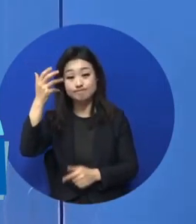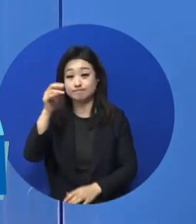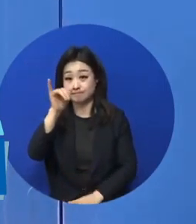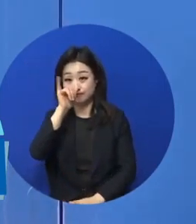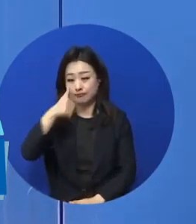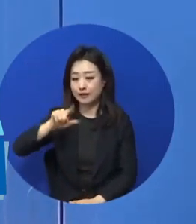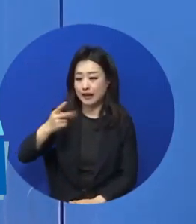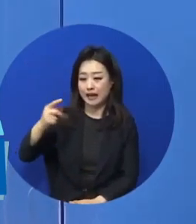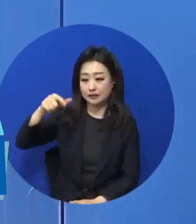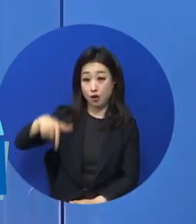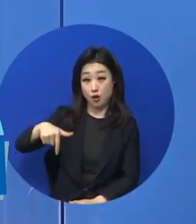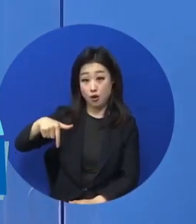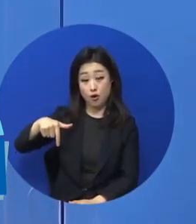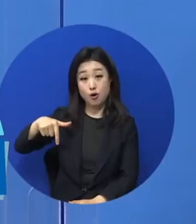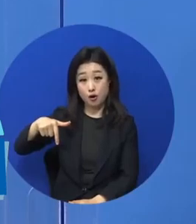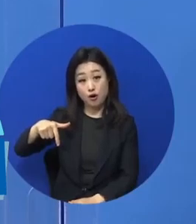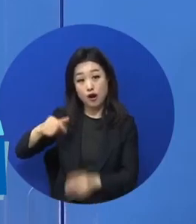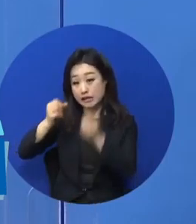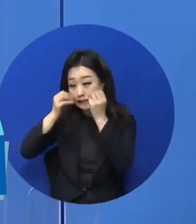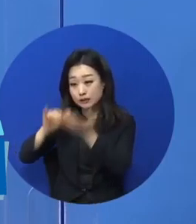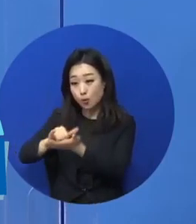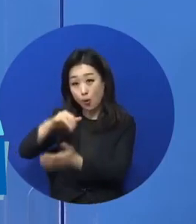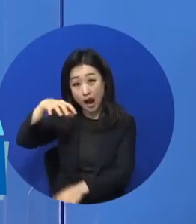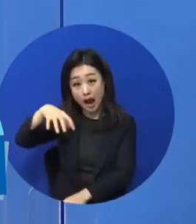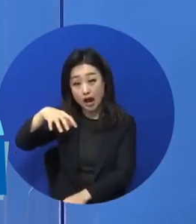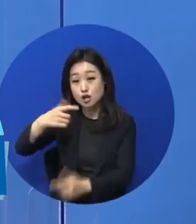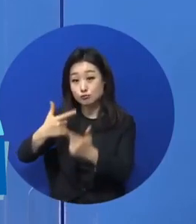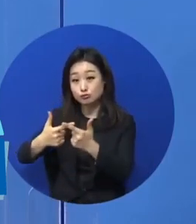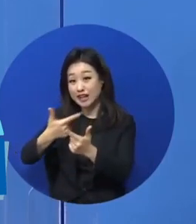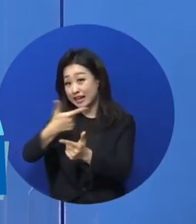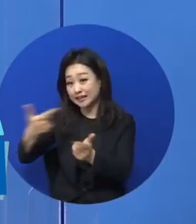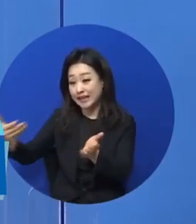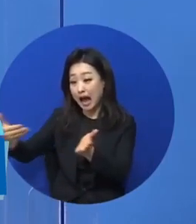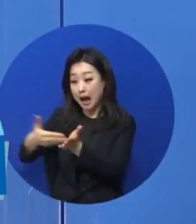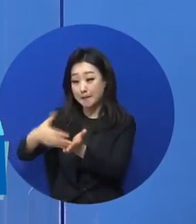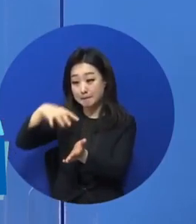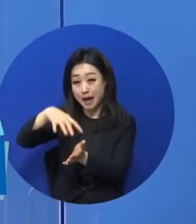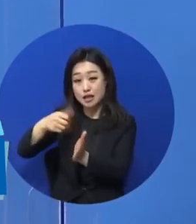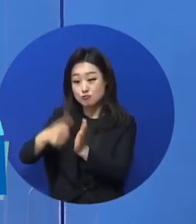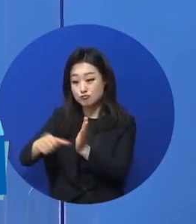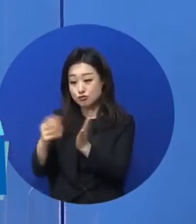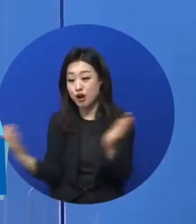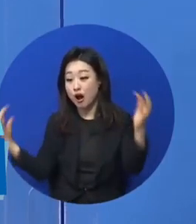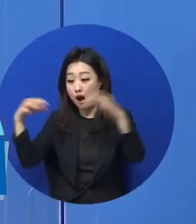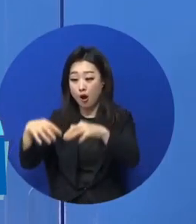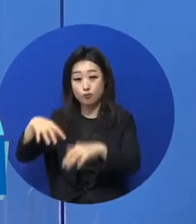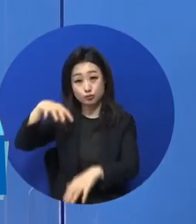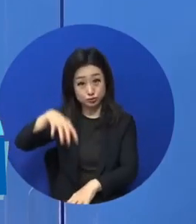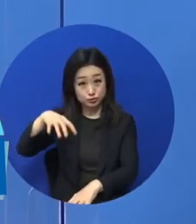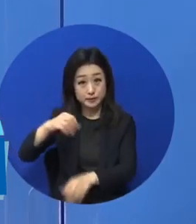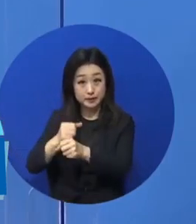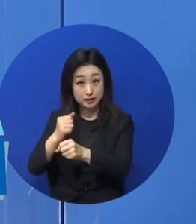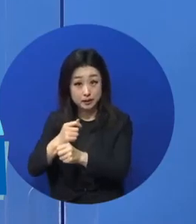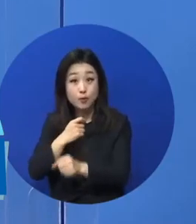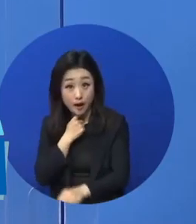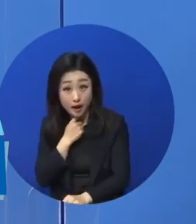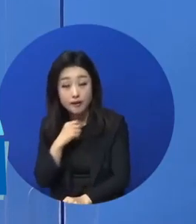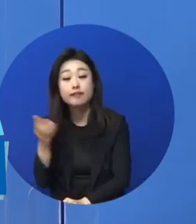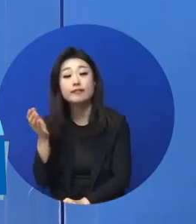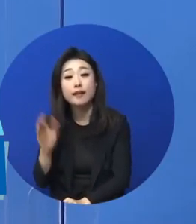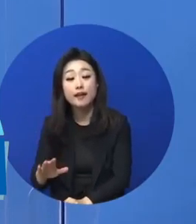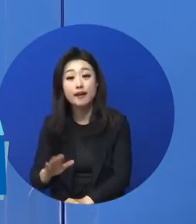가덕 신공항과 부산 신항만의 이 시너지 효과를 통해서 세계적인 물류 허브를 만들어 보겠다 이런 꿈을 꿉니다. 근데 더